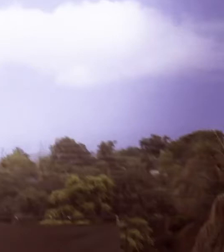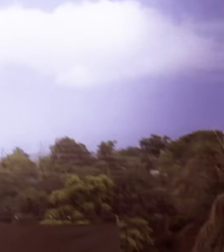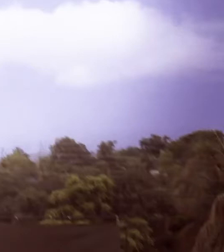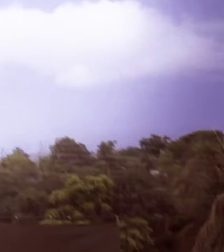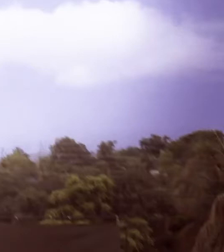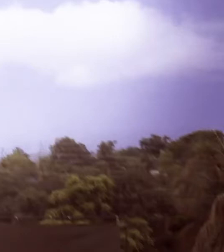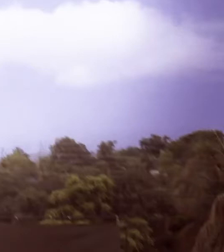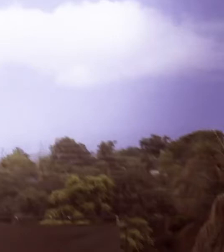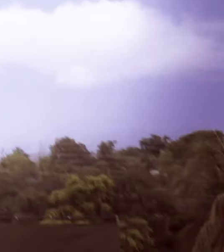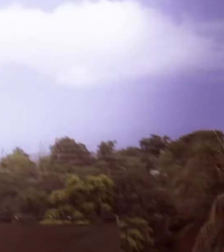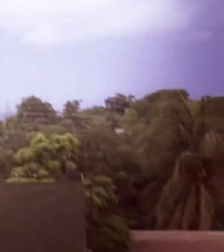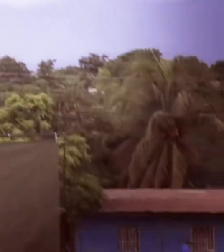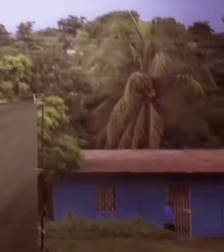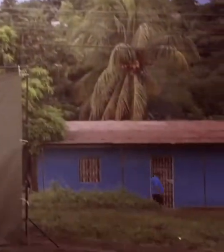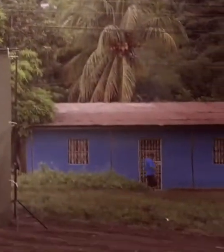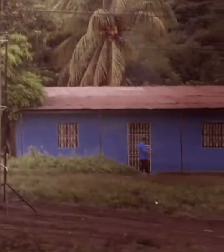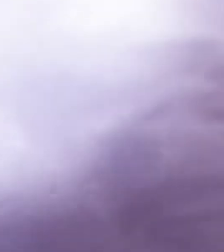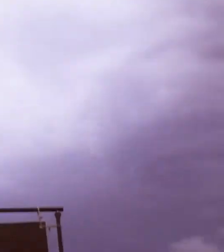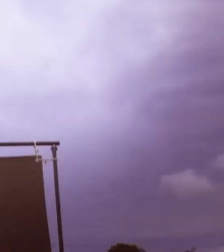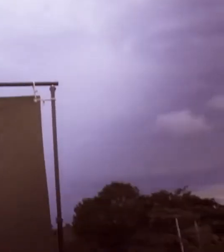ou intermédiaires.